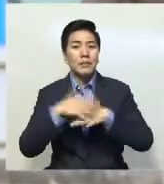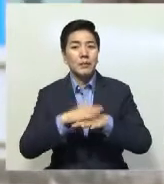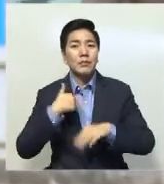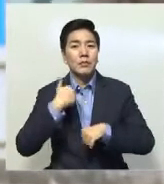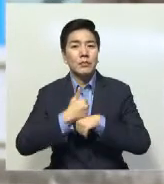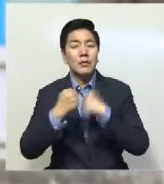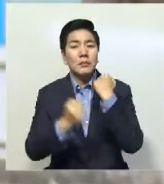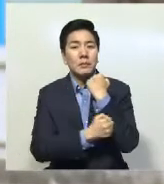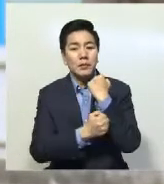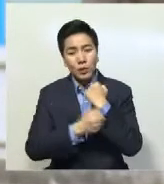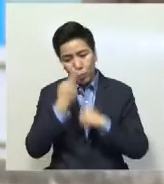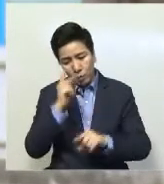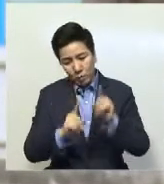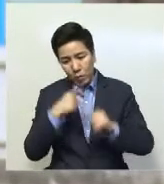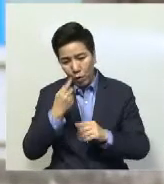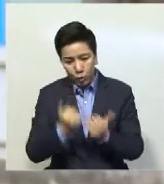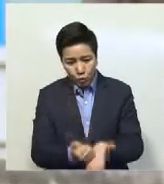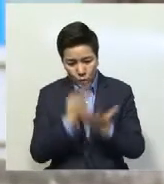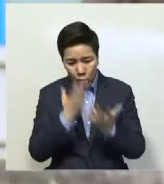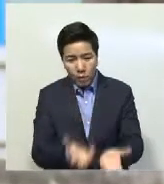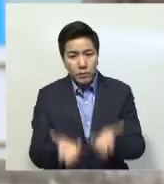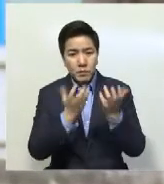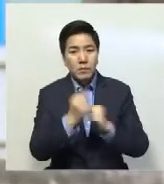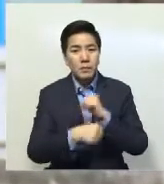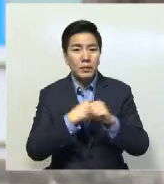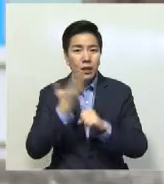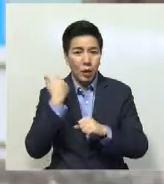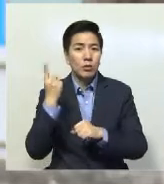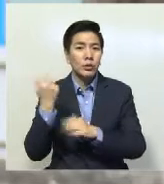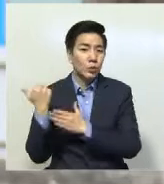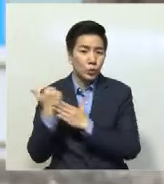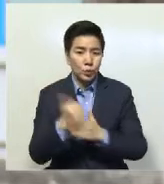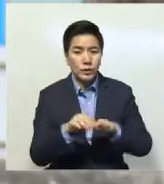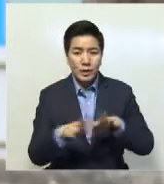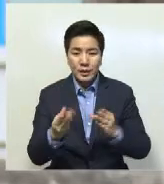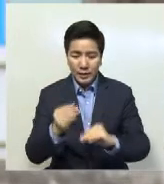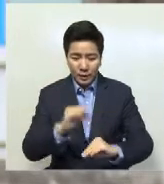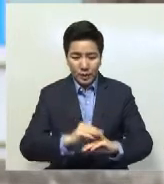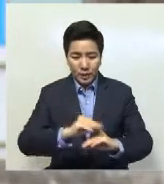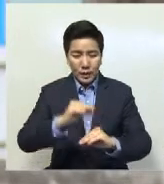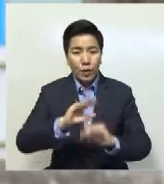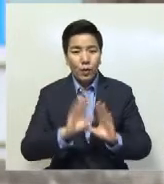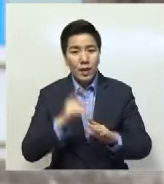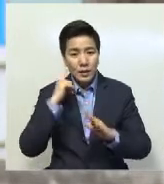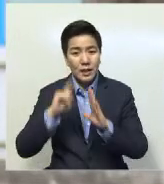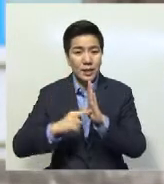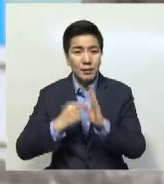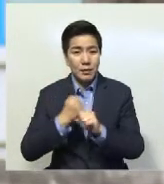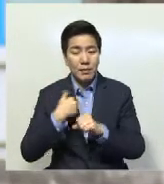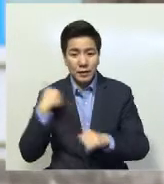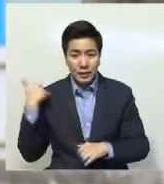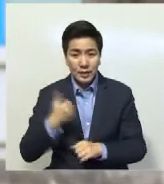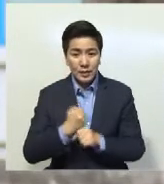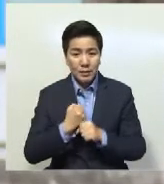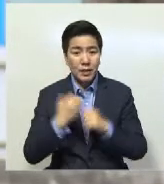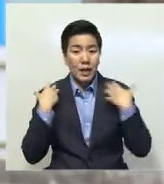จะมีผู้ใหญ่กำนันเข้ามาประเมินให้เราค่ะเขาจะช่วยเหมือนปีแล้วเขาช่วยปีนี้เขาก็เตรียมความพร้อมของกระสอบทรายอะค่ะตอนนี้เขาก็เริ่มอย่างเรามาทำงาน